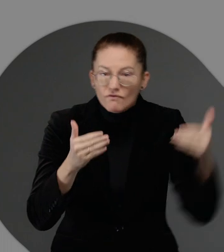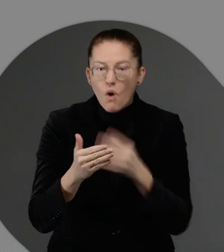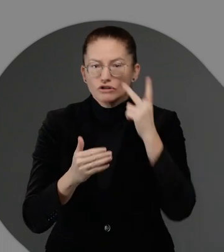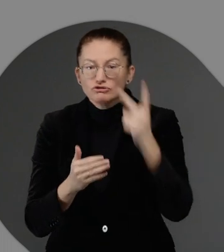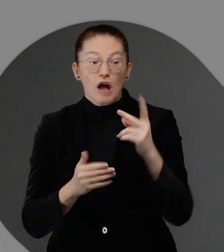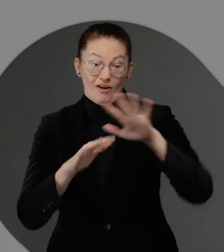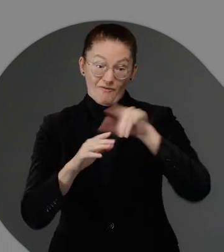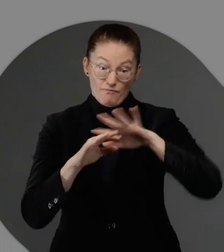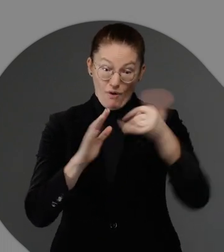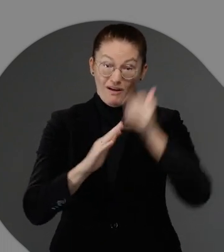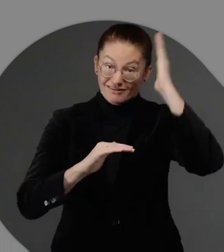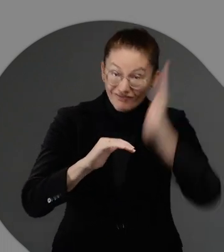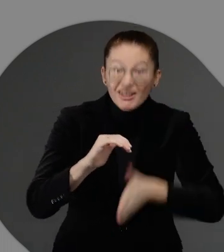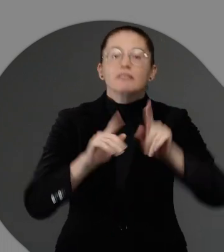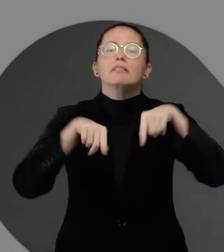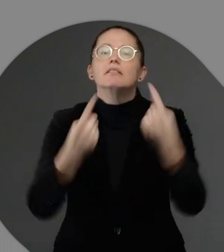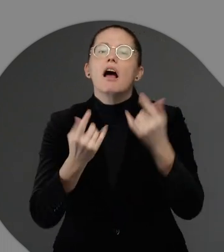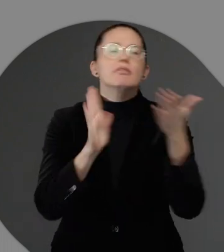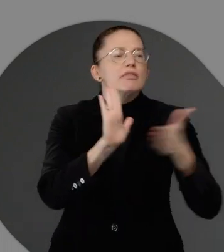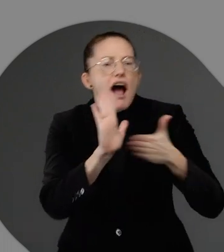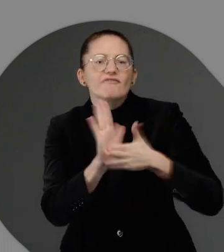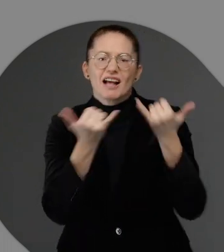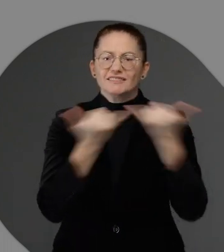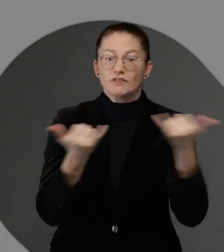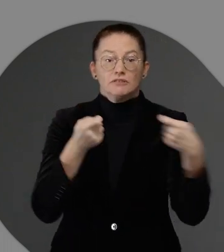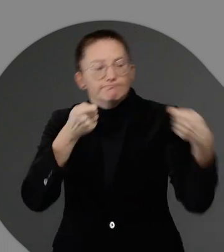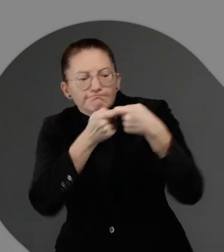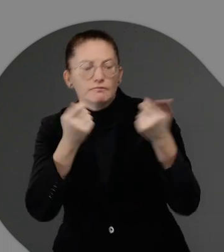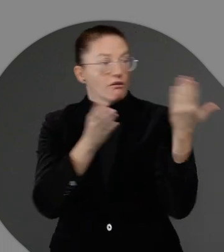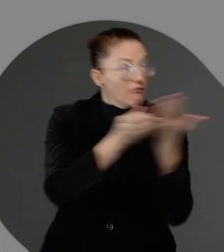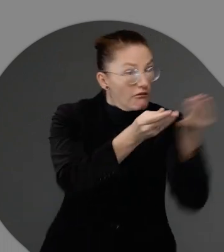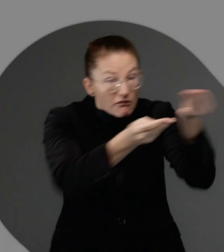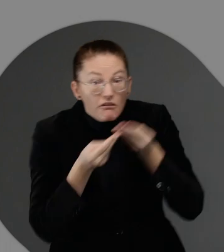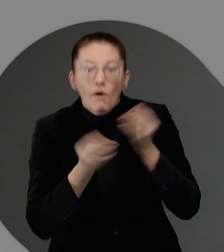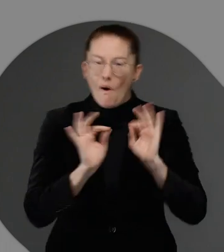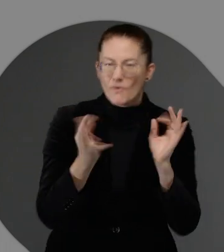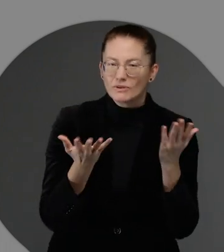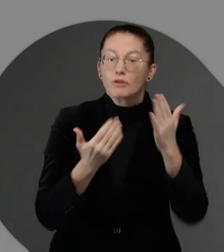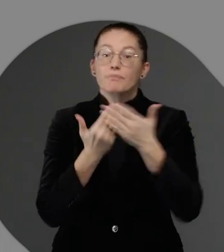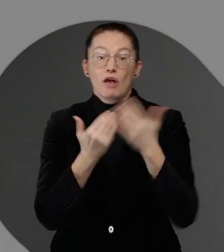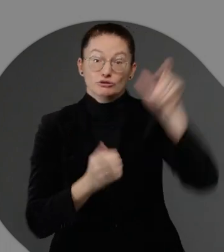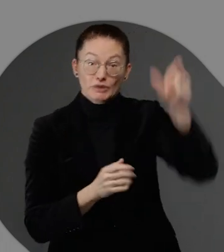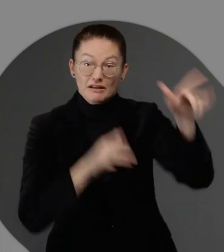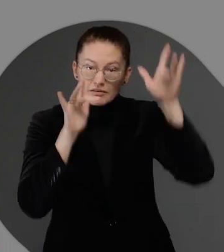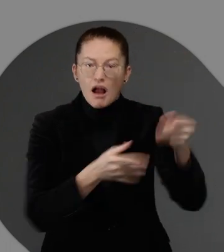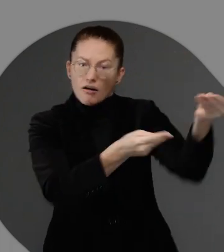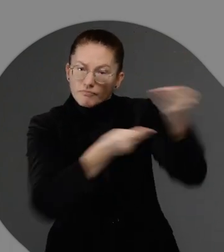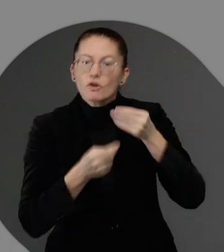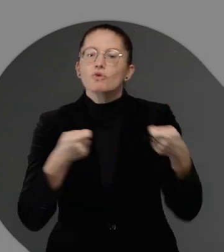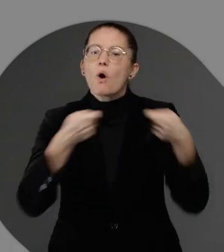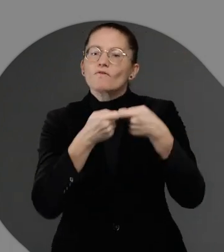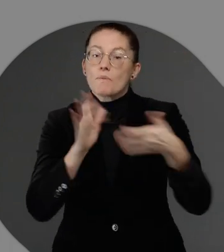welcher Form am Projektende der Nachweis für die Konformität dokumentiert wird. Zum Beispiel, dass der Dienstleister einen